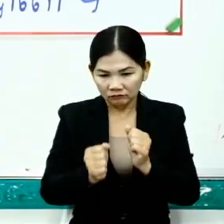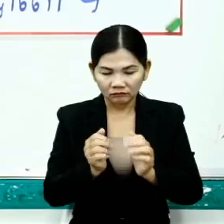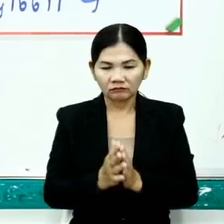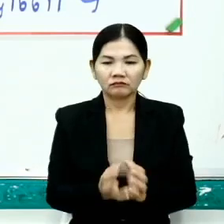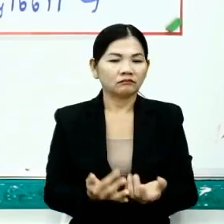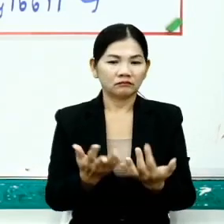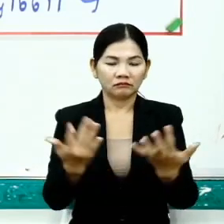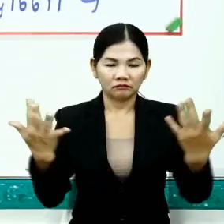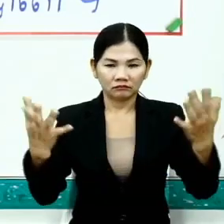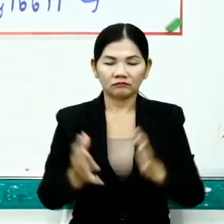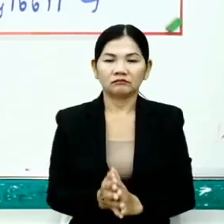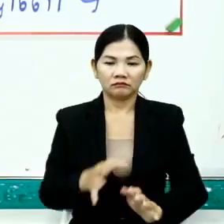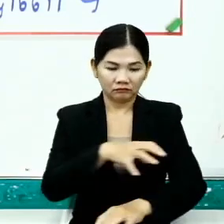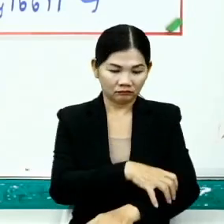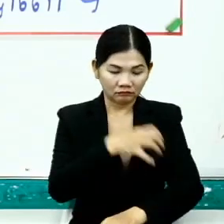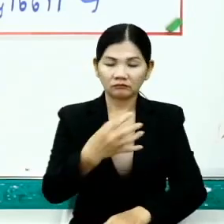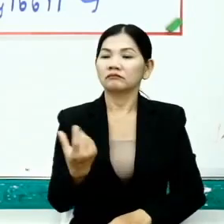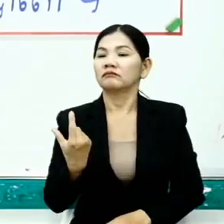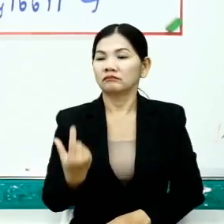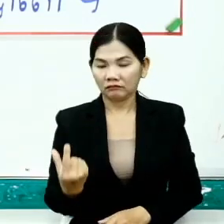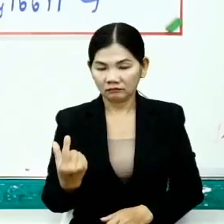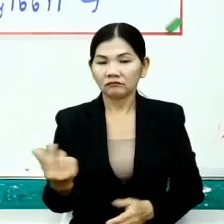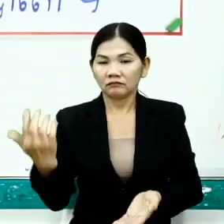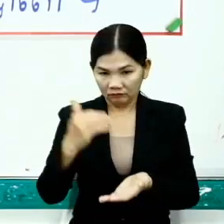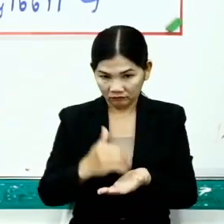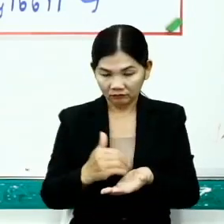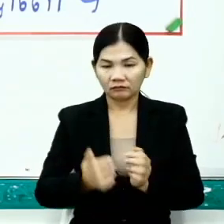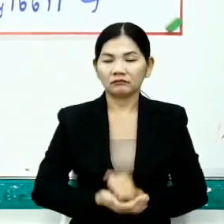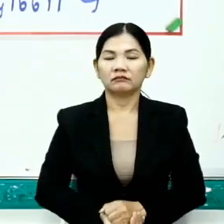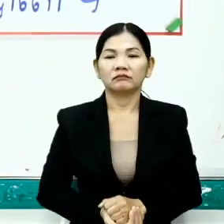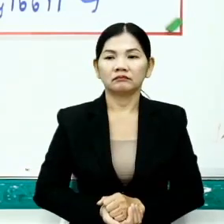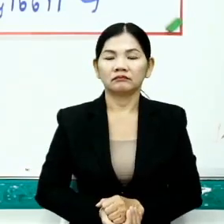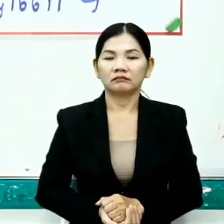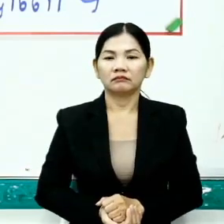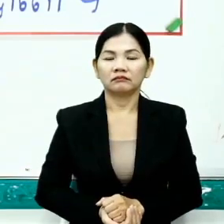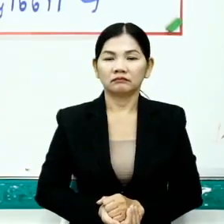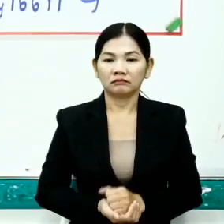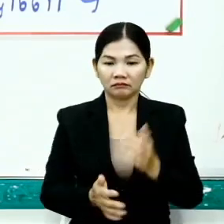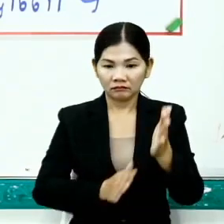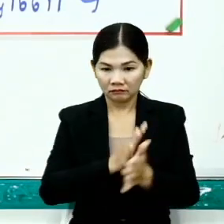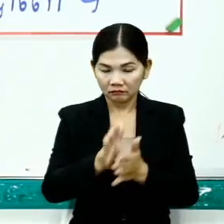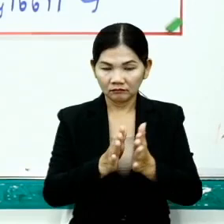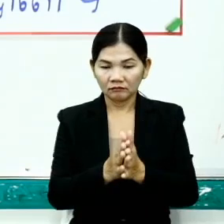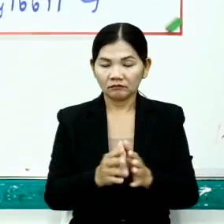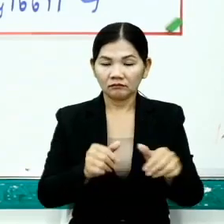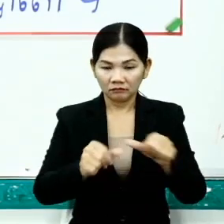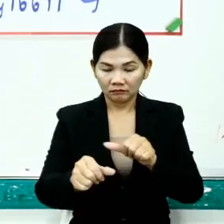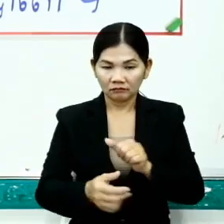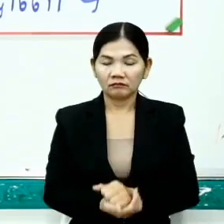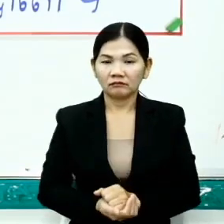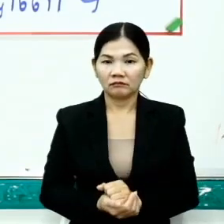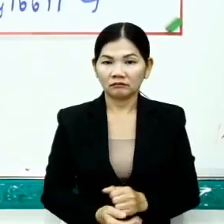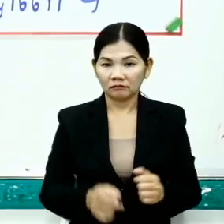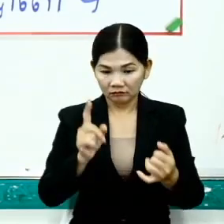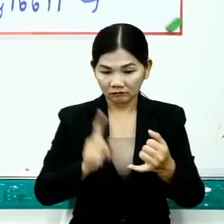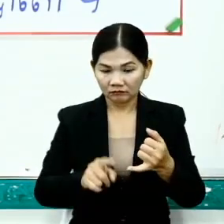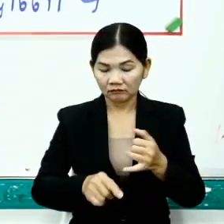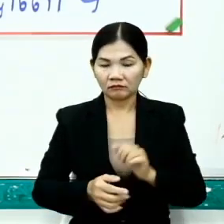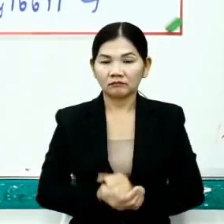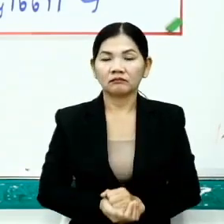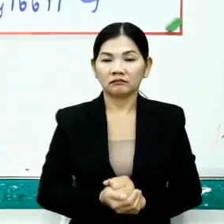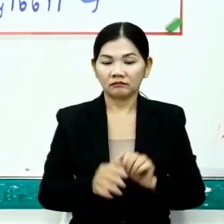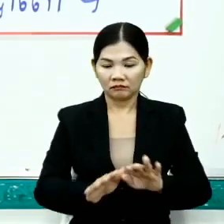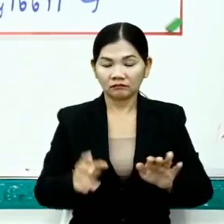ច្រើនគឺធ្វើឲ្យដំបៅរបស់កូនដល់ឡើងវិញហើយឡើយកូនកូនត្រៀមខ្លួនឆ្លើយសំណួរបន្តសំណួរចុងក្រោយ